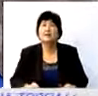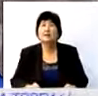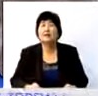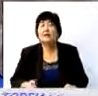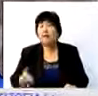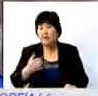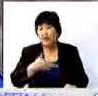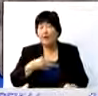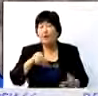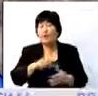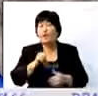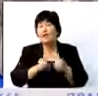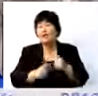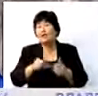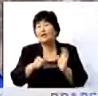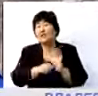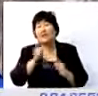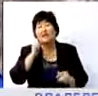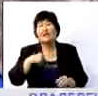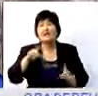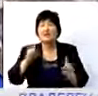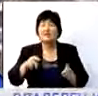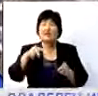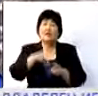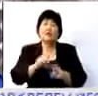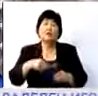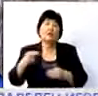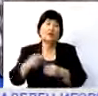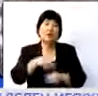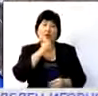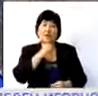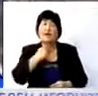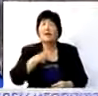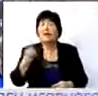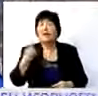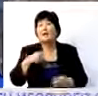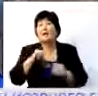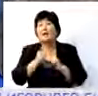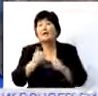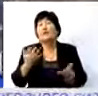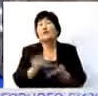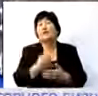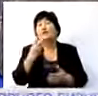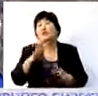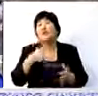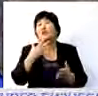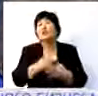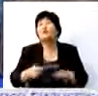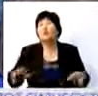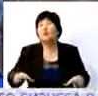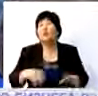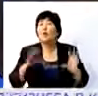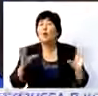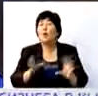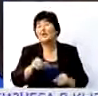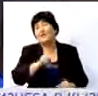Я участвую в соревнованиях с 6 лет. В седле держаться научил меня дед. На первом своем байге занял 3-е место. Со своими скакунами